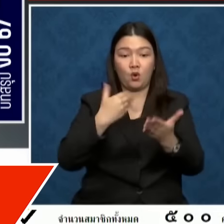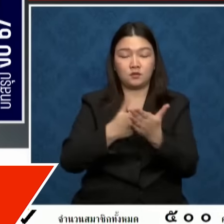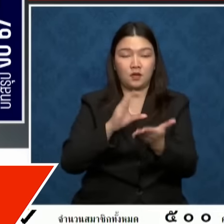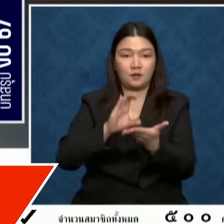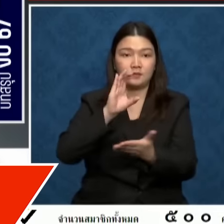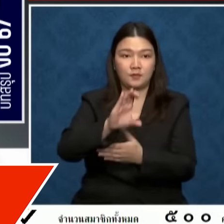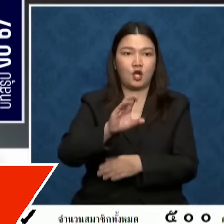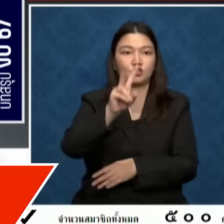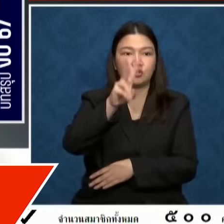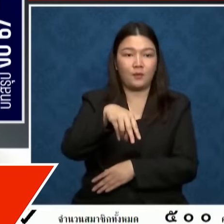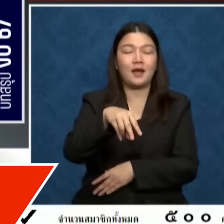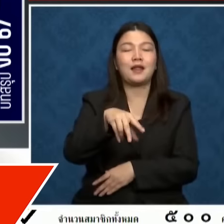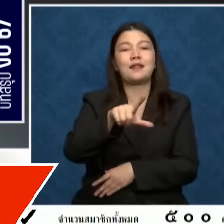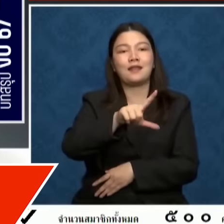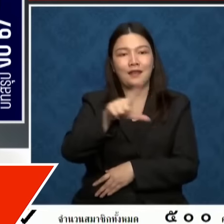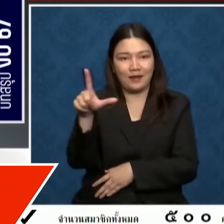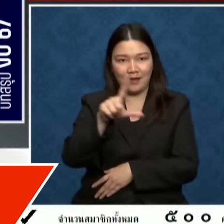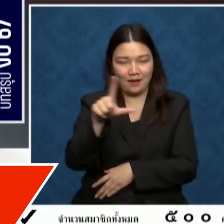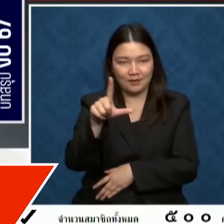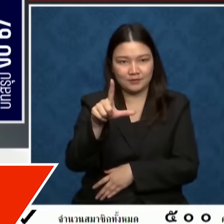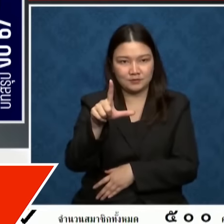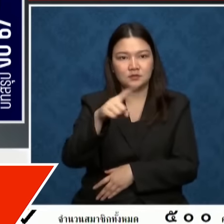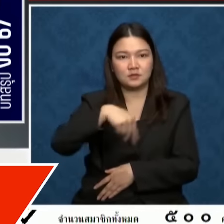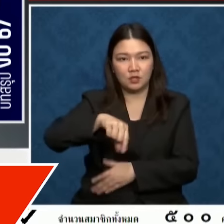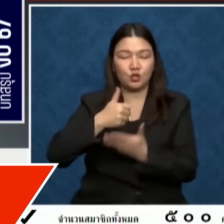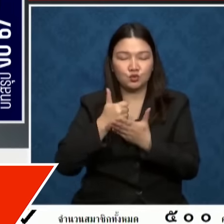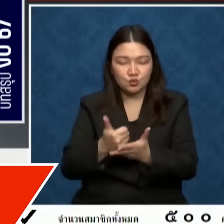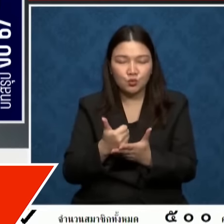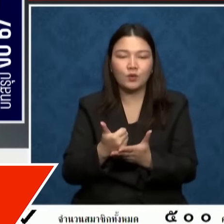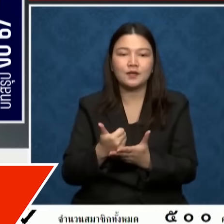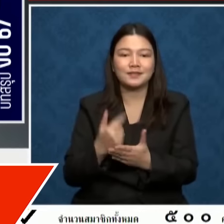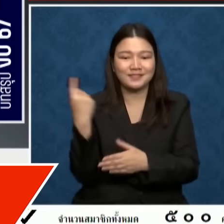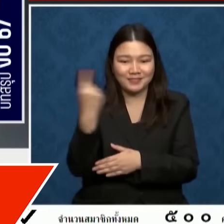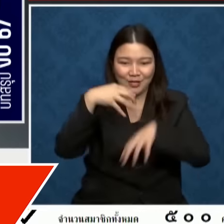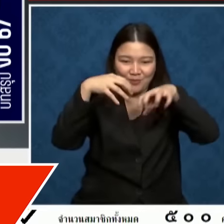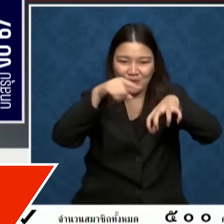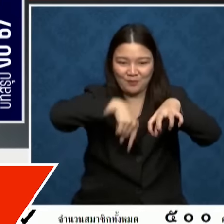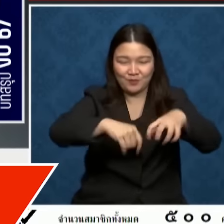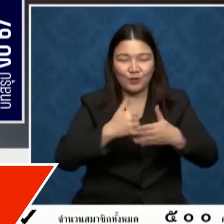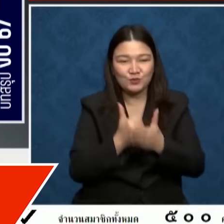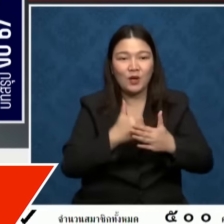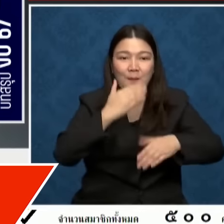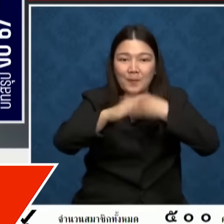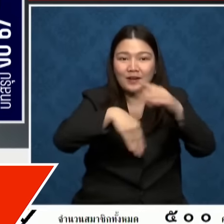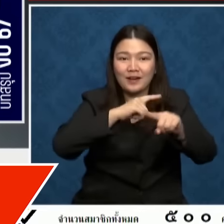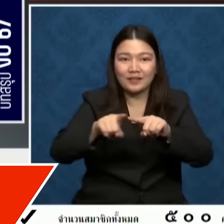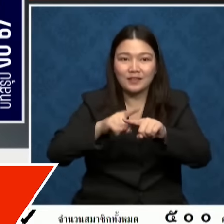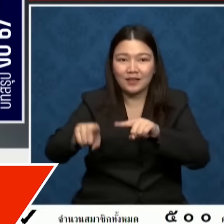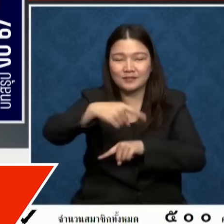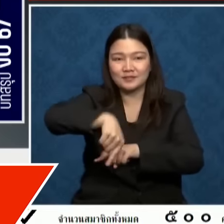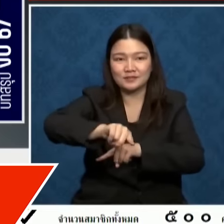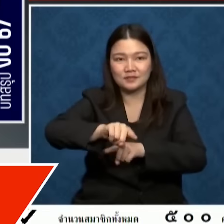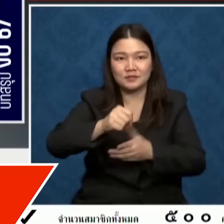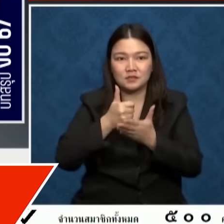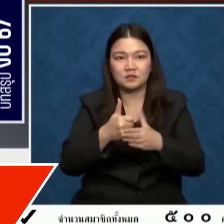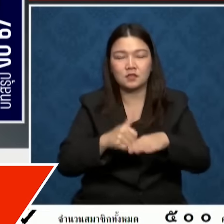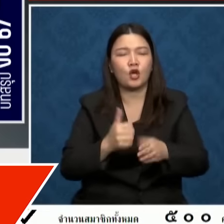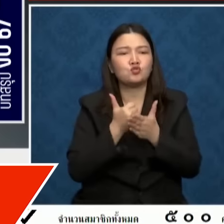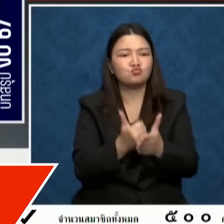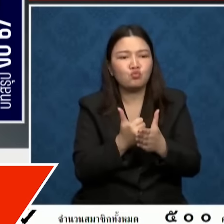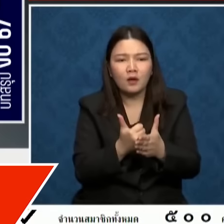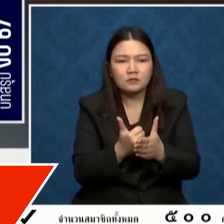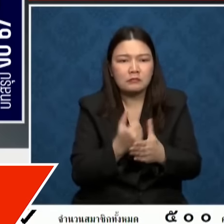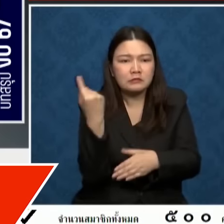เกืบ 2,000 ล้านบาทในการพัฒนาแ PB Light